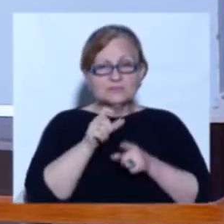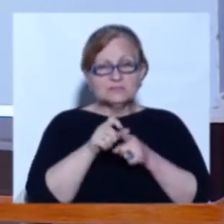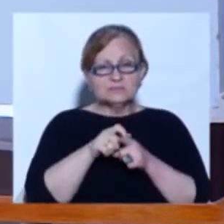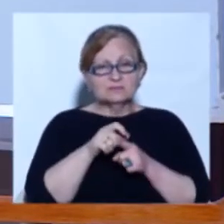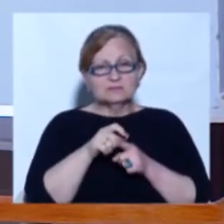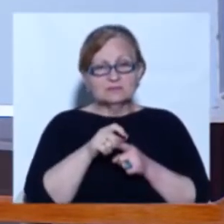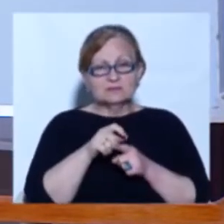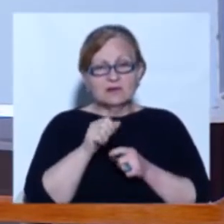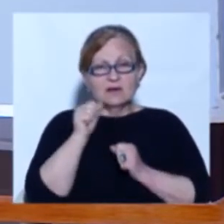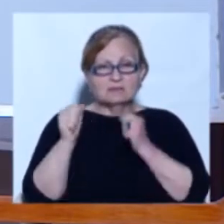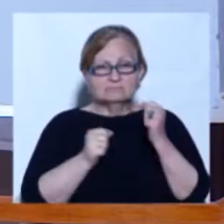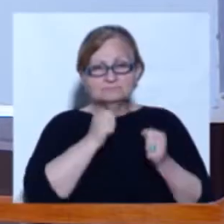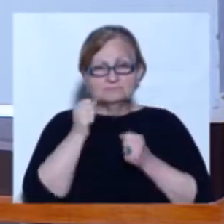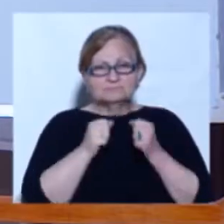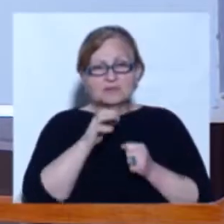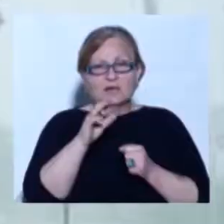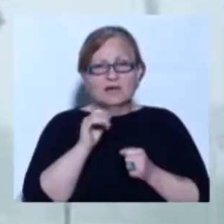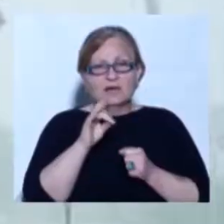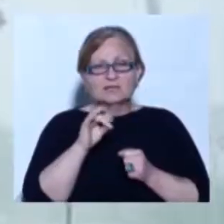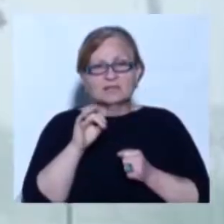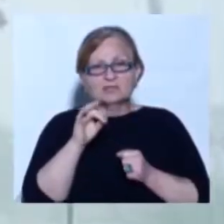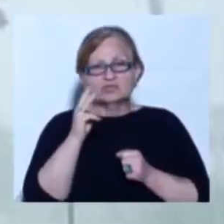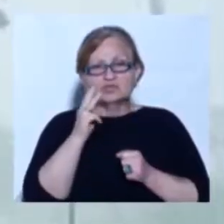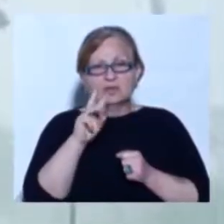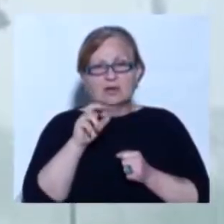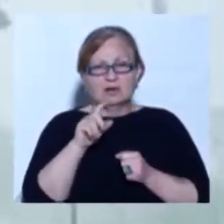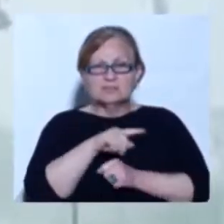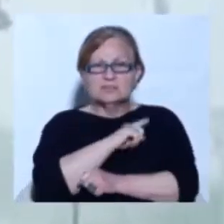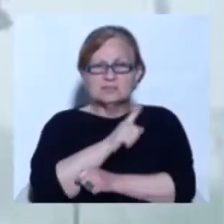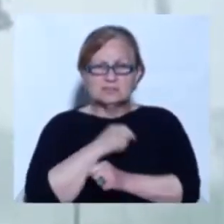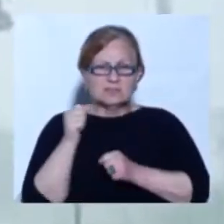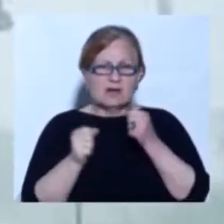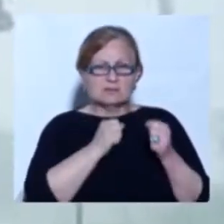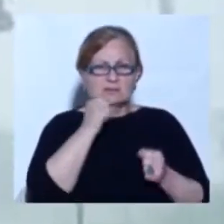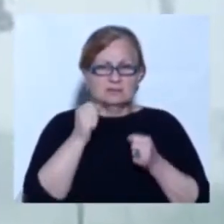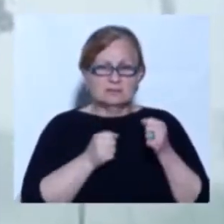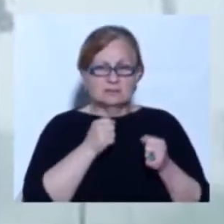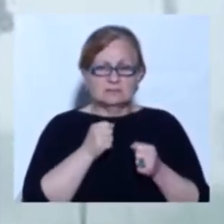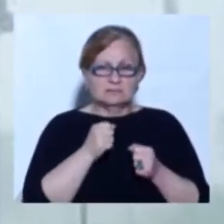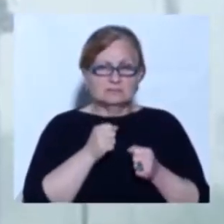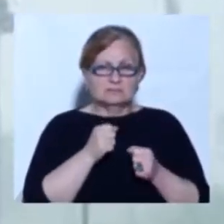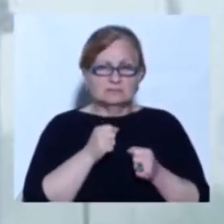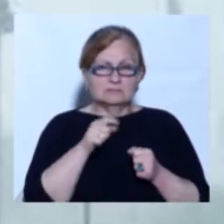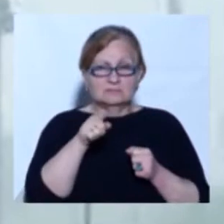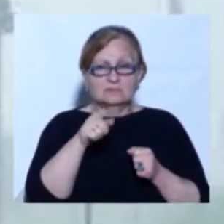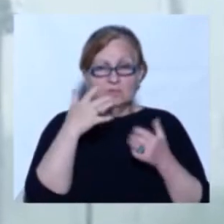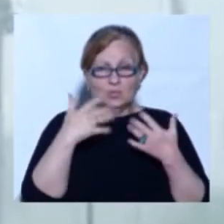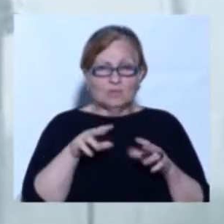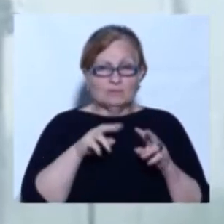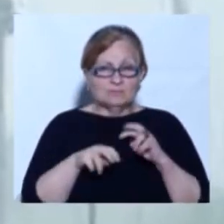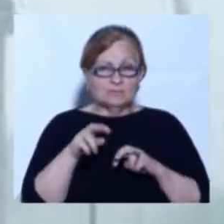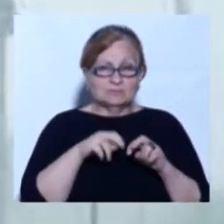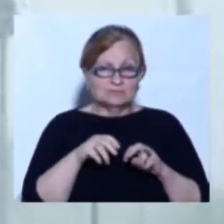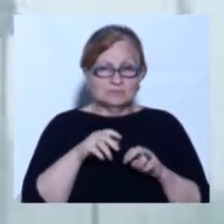ამგვარია. ქარიშხალი. ქარიშხალი არის ძლიერი ქარი. სანამ მე სიტყვა განმარტე, შეიძლება შენ უკვე მოძებნე.